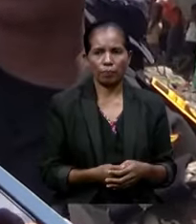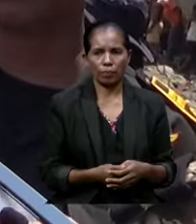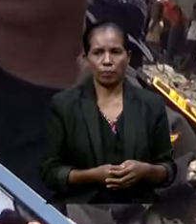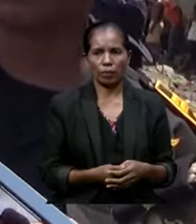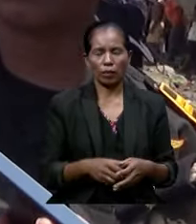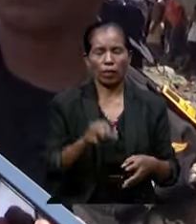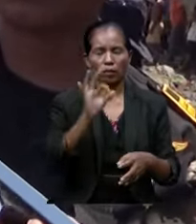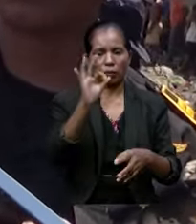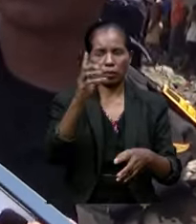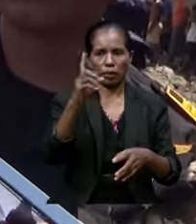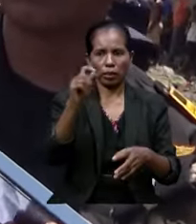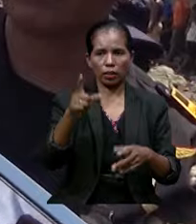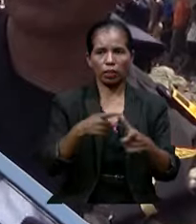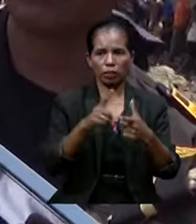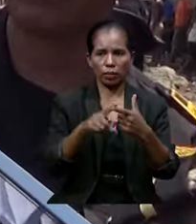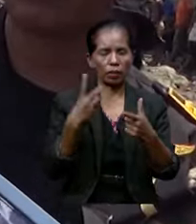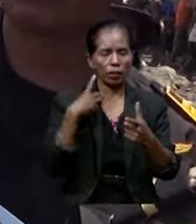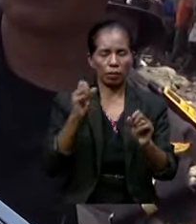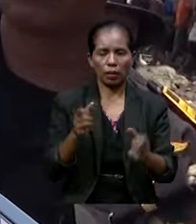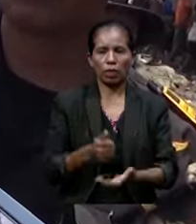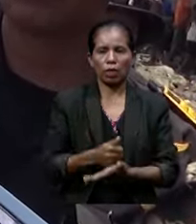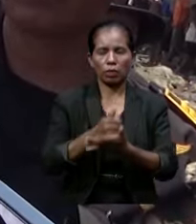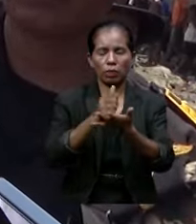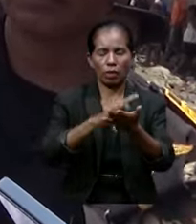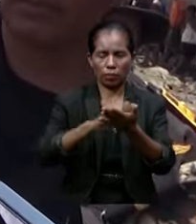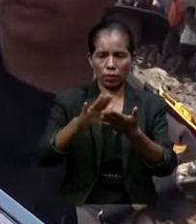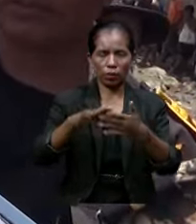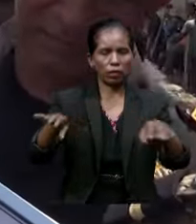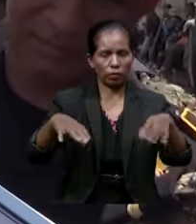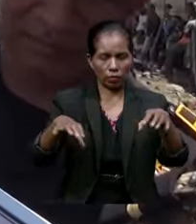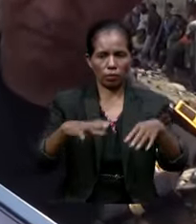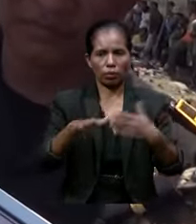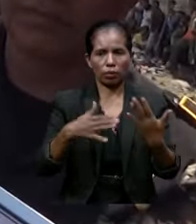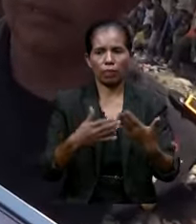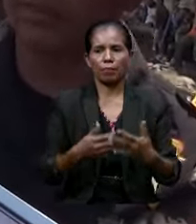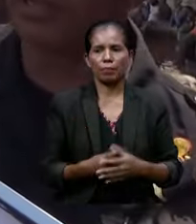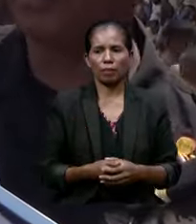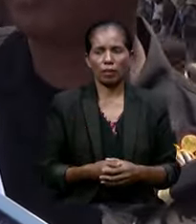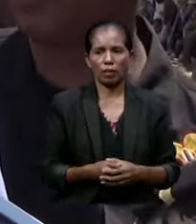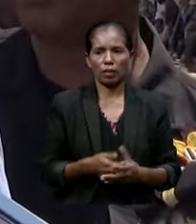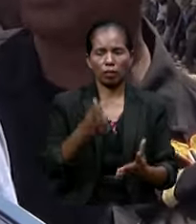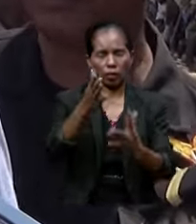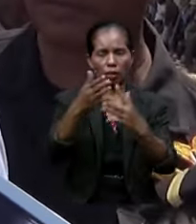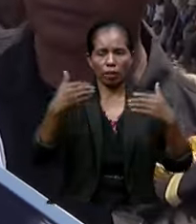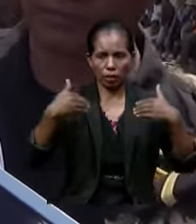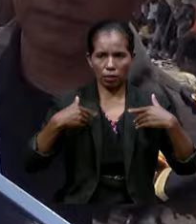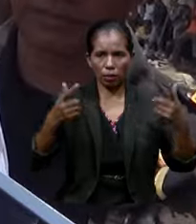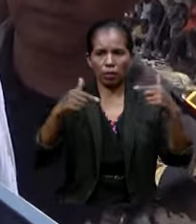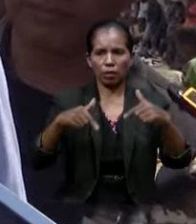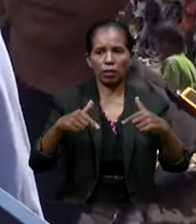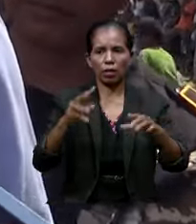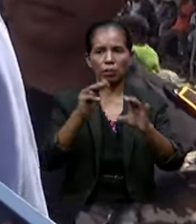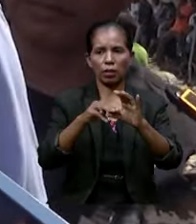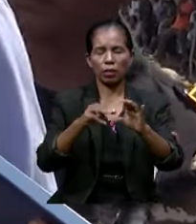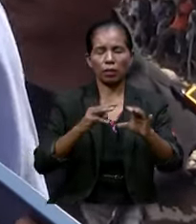pedetele apoi, per depois kita bela ajuda, ajuda servisu ne terrain. Para kita larang iya maksai mainnya, balu yang merkado